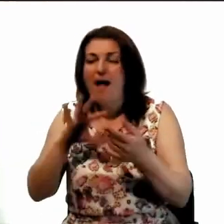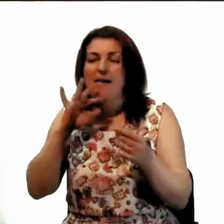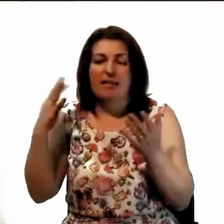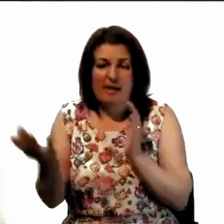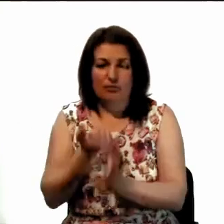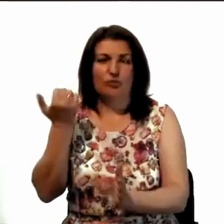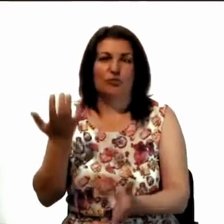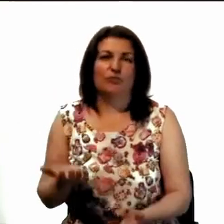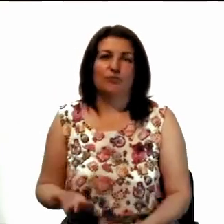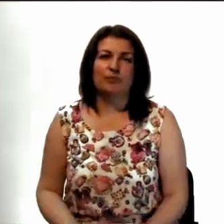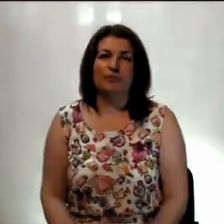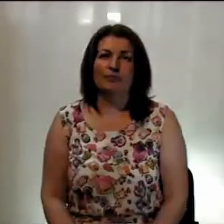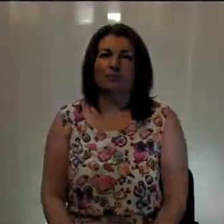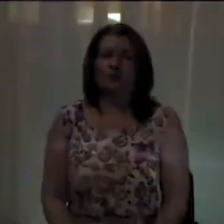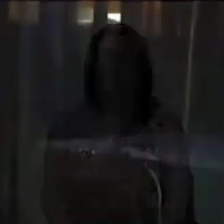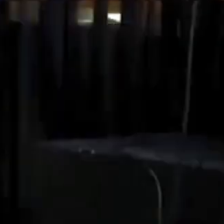нашелся.